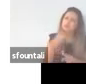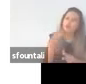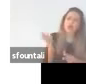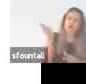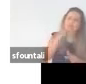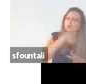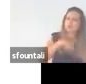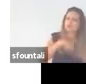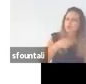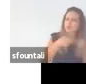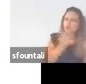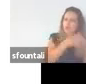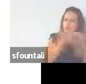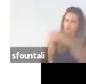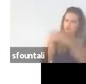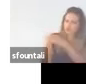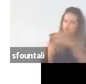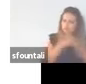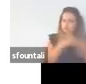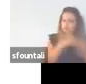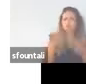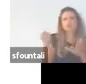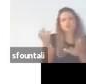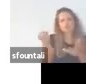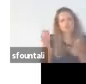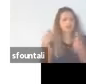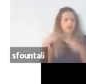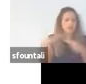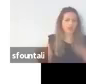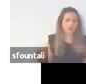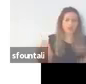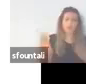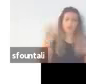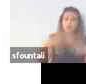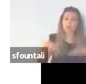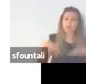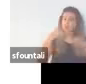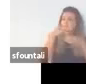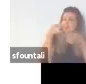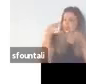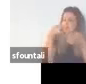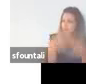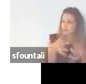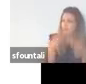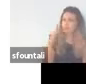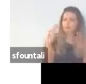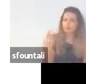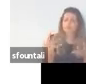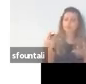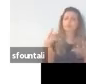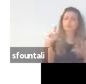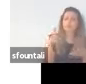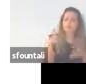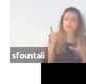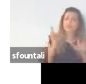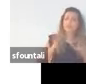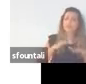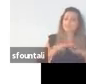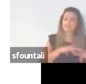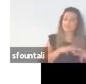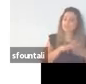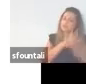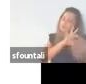γυναικών, φεμινιστικές οργανώσεις κτλ. Και θέλω να πω από την αρχή ότι μιλάμε για πολύ συνεργατική για μια πολύ συνεργατική εκστρατεία που έχει